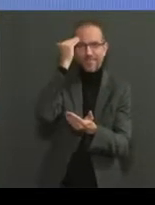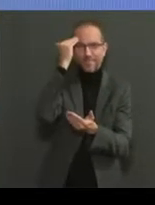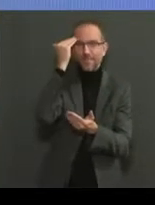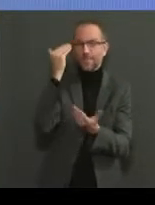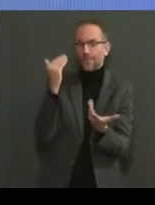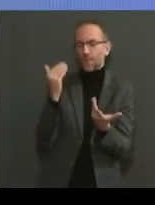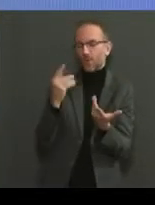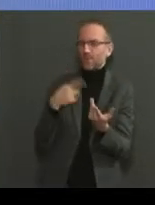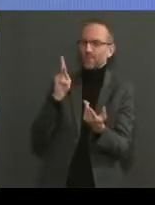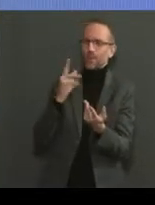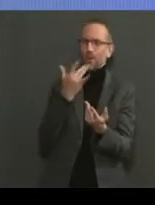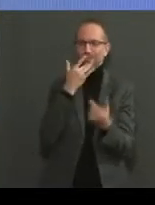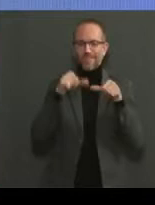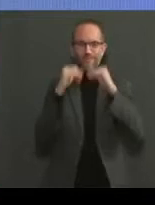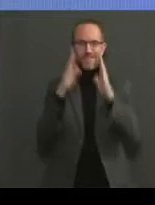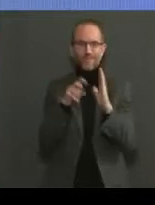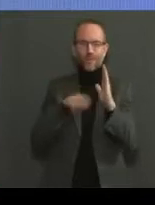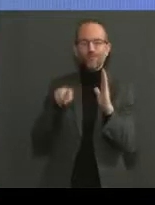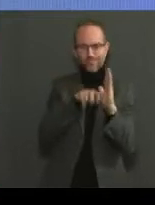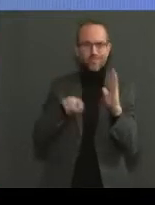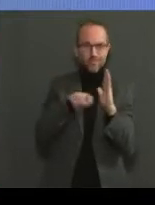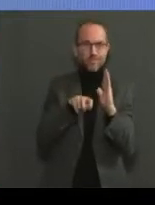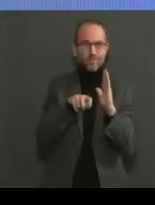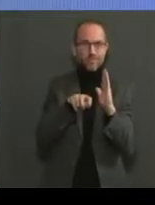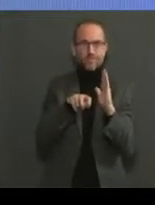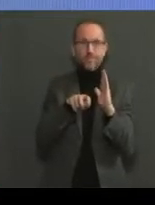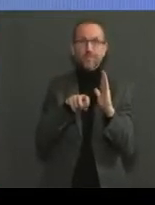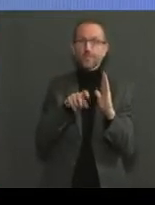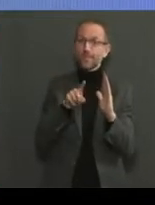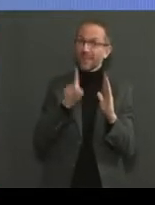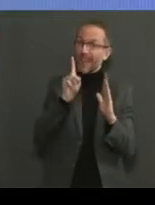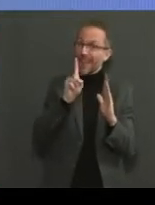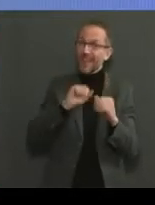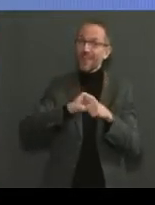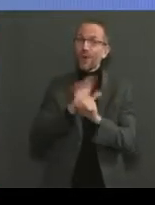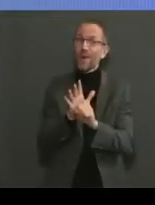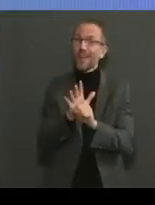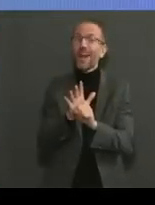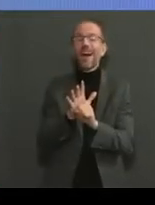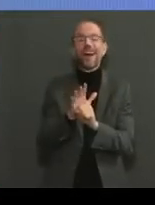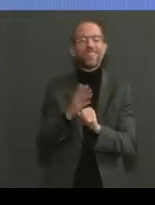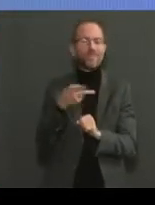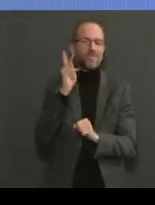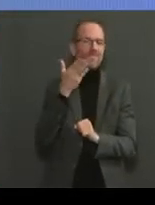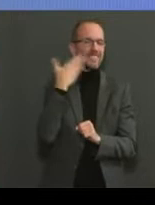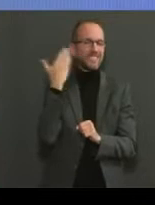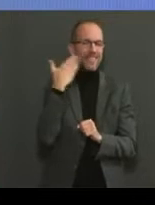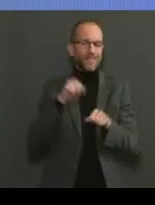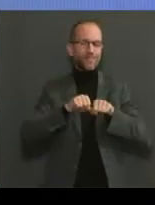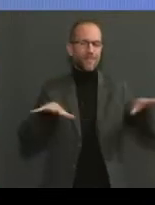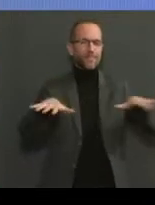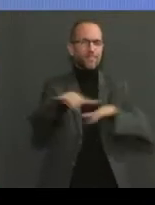l'intérieur. Cela fait clairement le jeu du virus qui se propage beaucoup plus facilement à